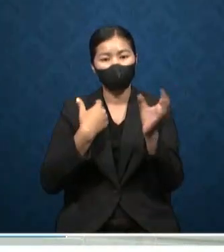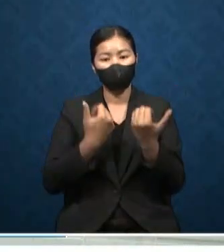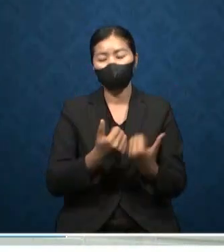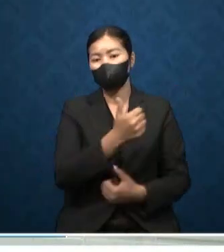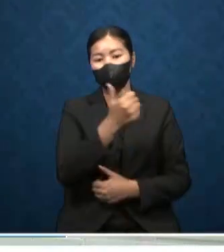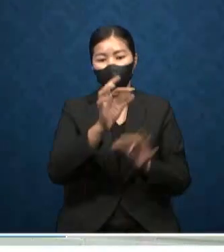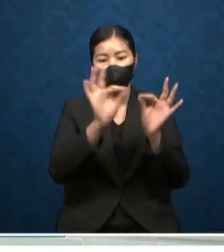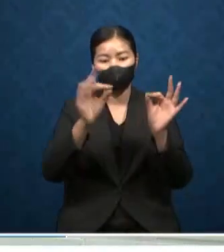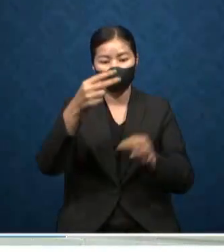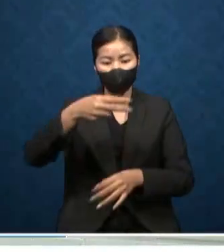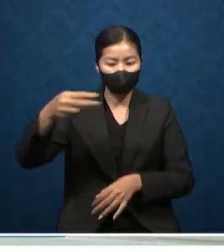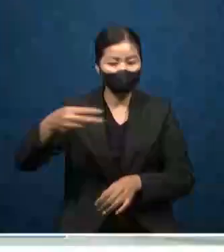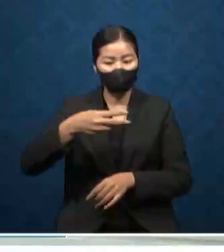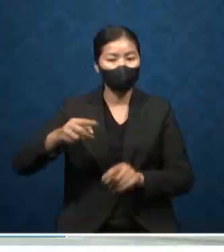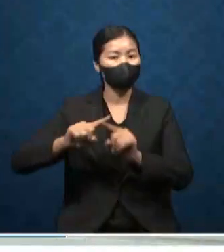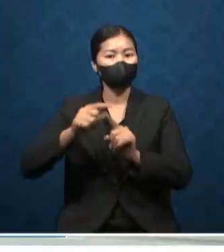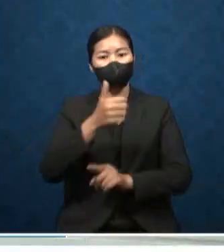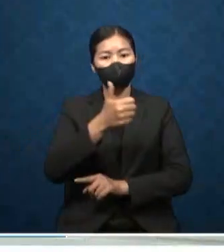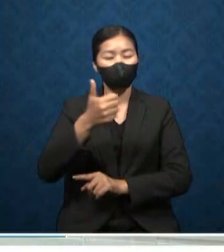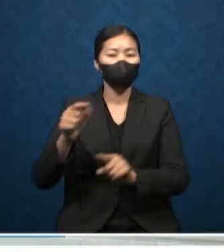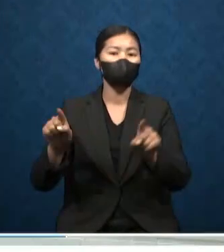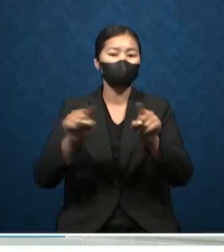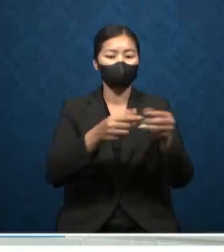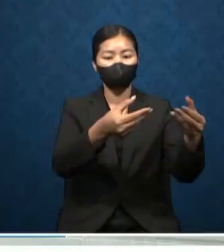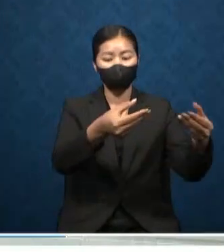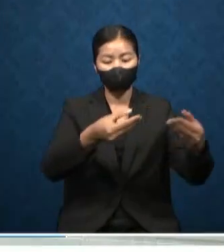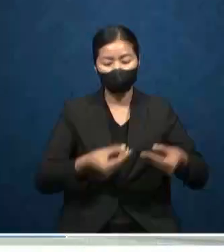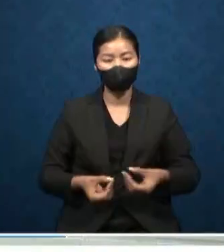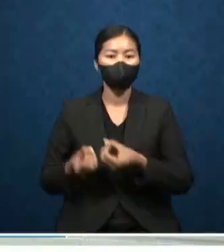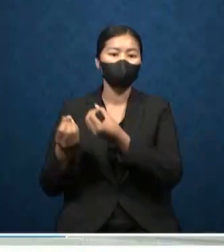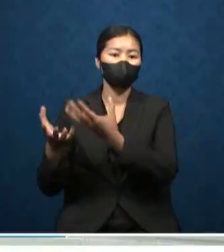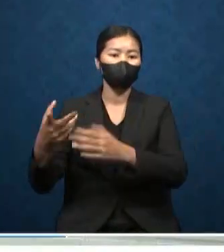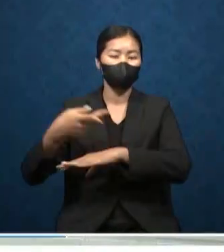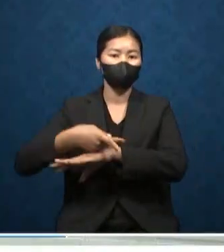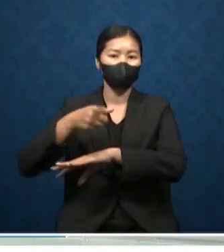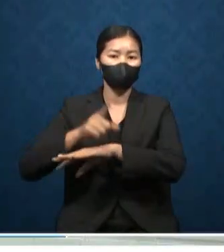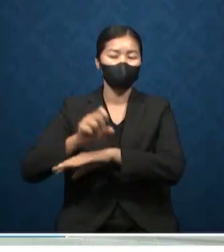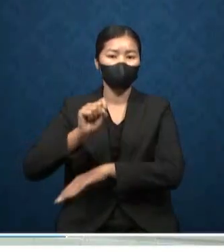ามร่างที่ส่งให้กับทางท่านประธานวุฒิสภาครับกราบขอบพระคุณครับ